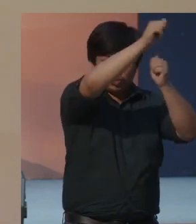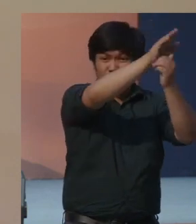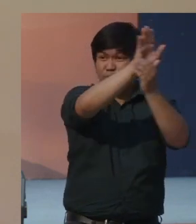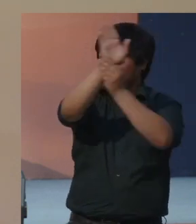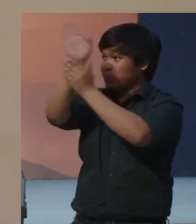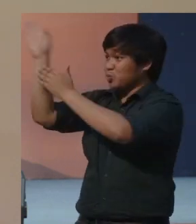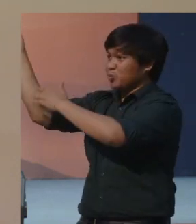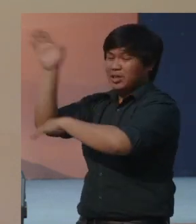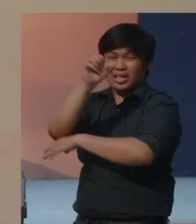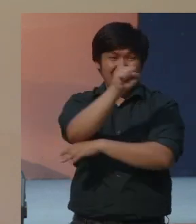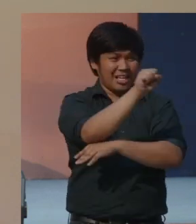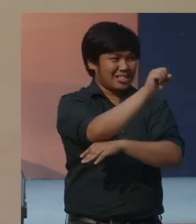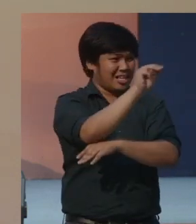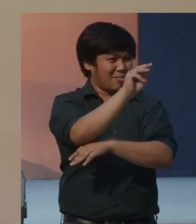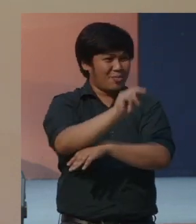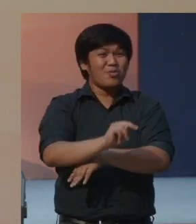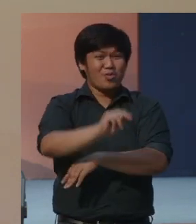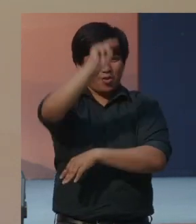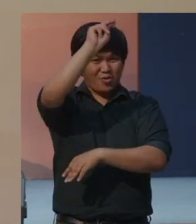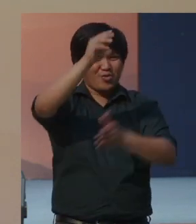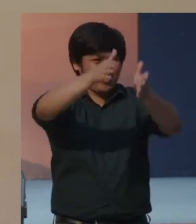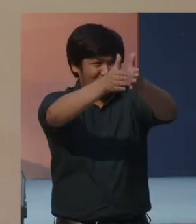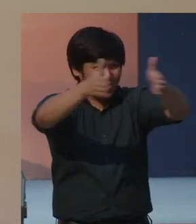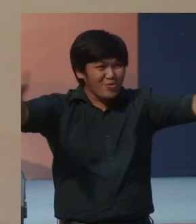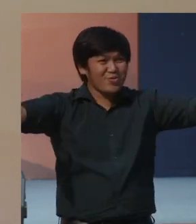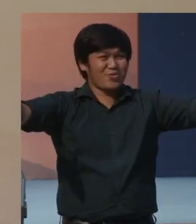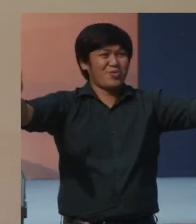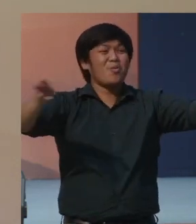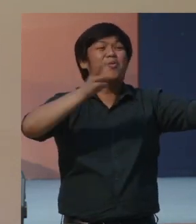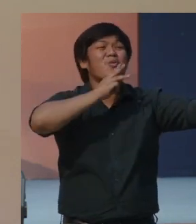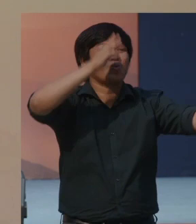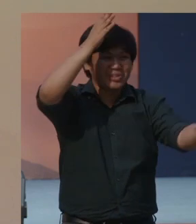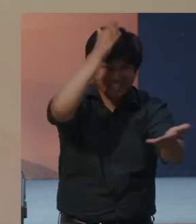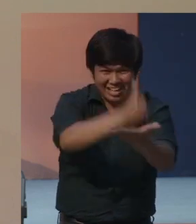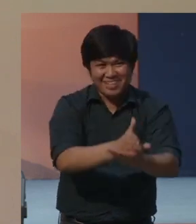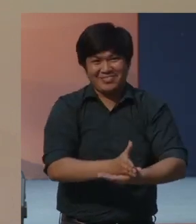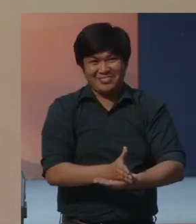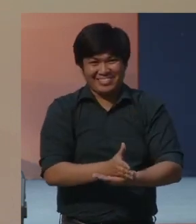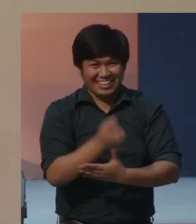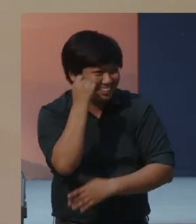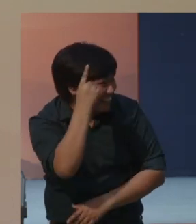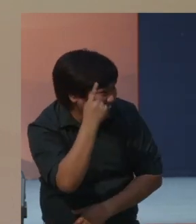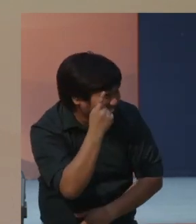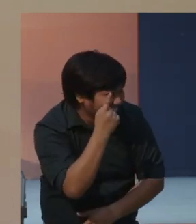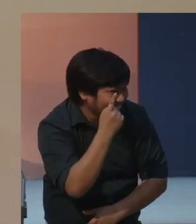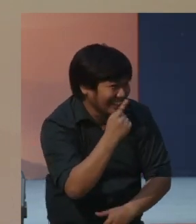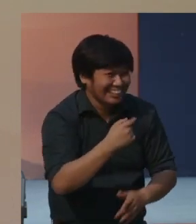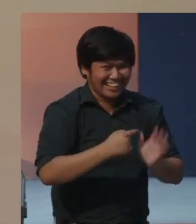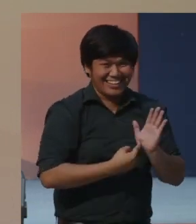no? Kung 2 million na tao yung tatawid, at sabihin mo na,